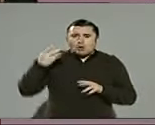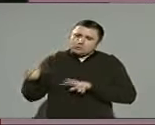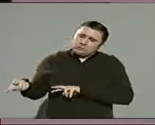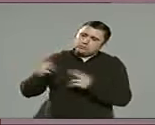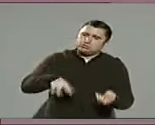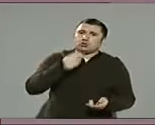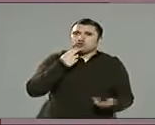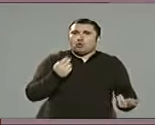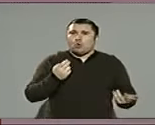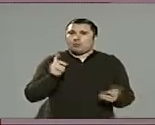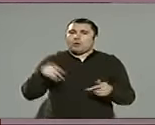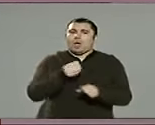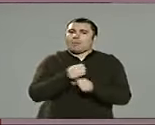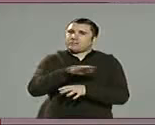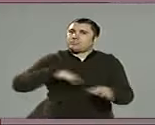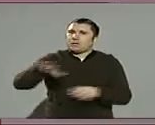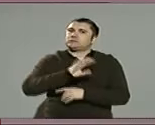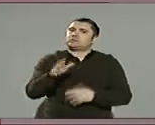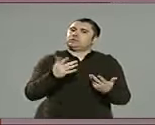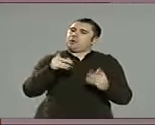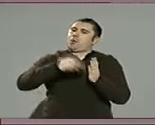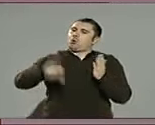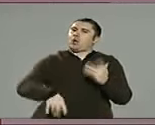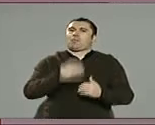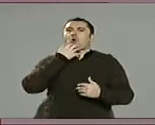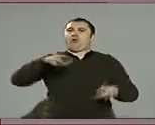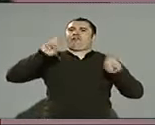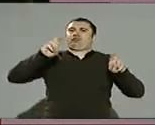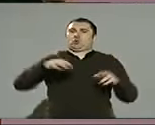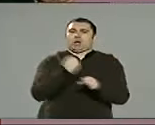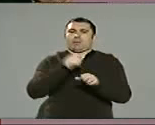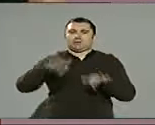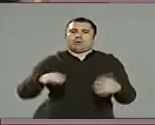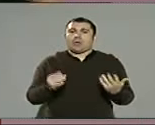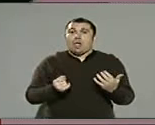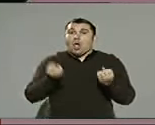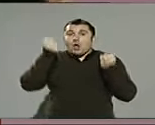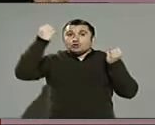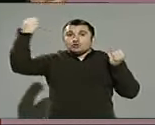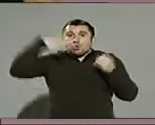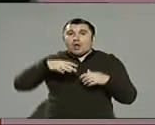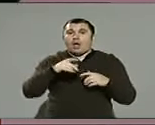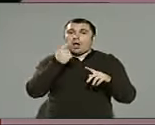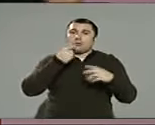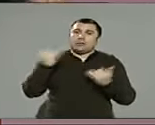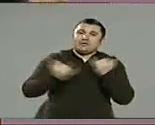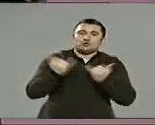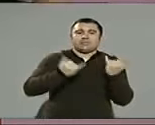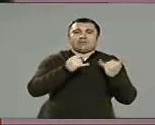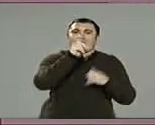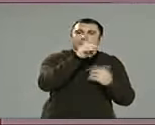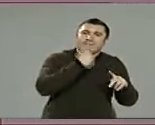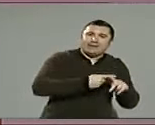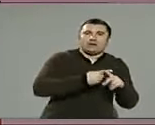machen? Das wäre ein Programm für Hoffnung und Arbeit. Die Solarindustrie in Griechenland, in Süditalien, in Spanien,